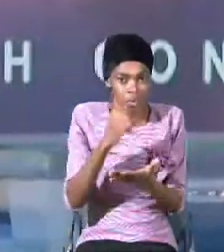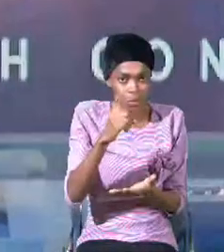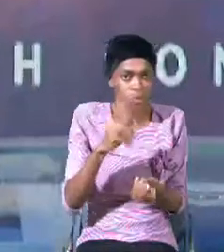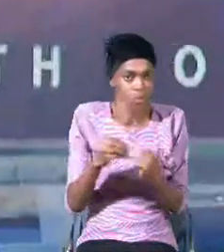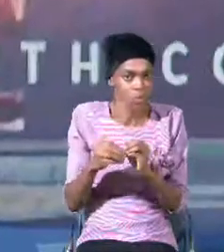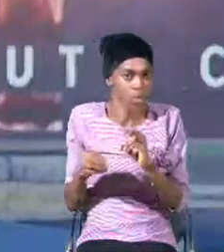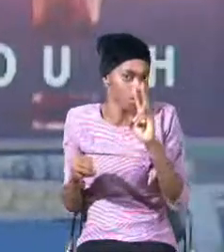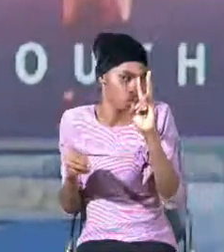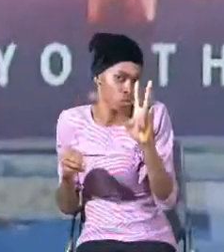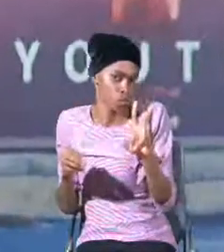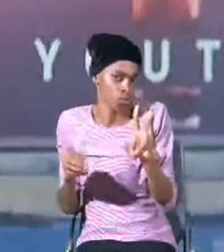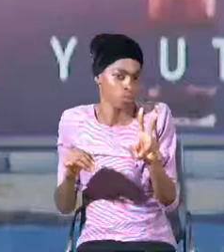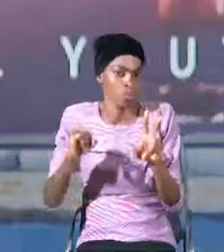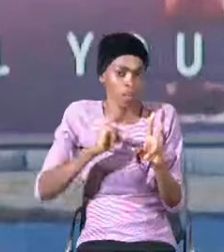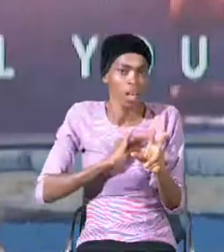secours. Deuxièmement,